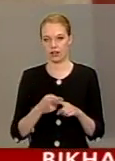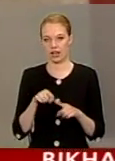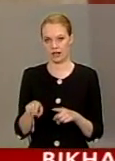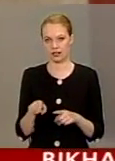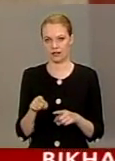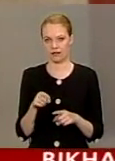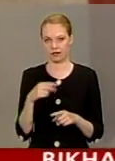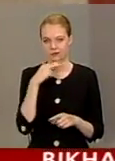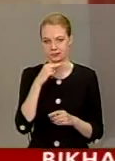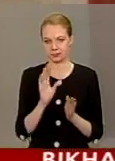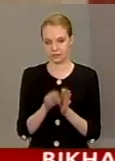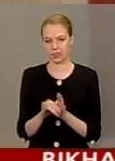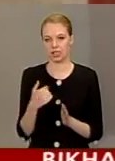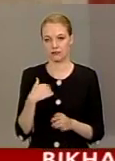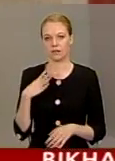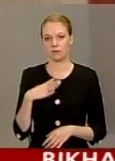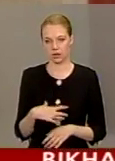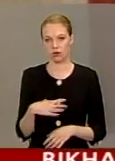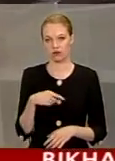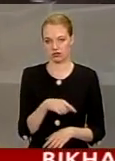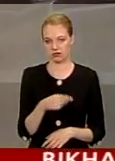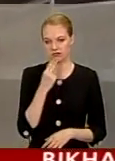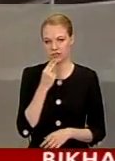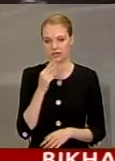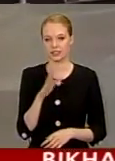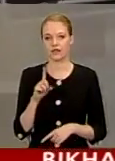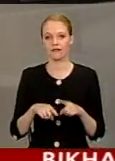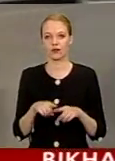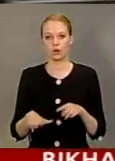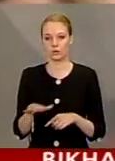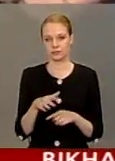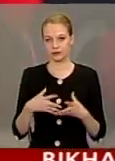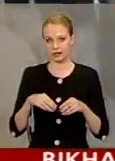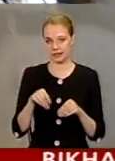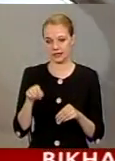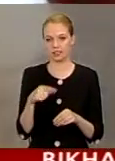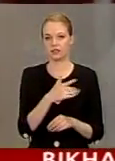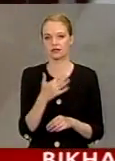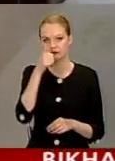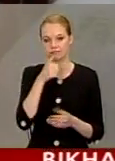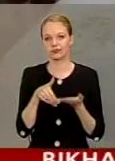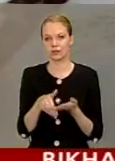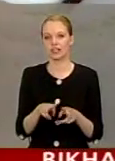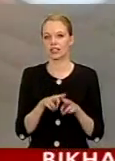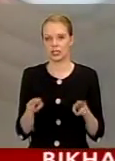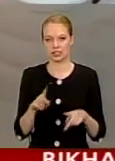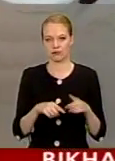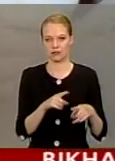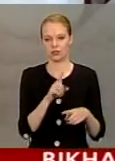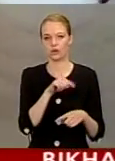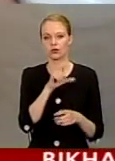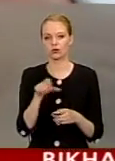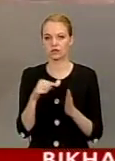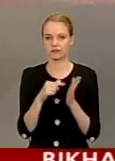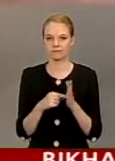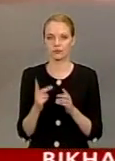вот, ну, препарата, и мне приходится его есть. Родині Нікітіних із сумішу останні місяці допомагають такі самі родини. Люди діляться